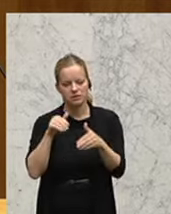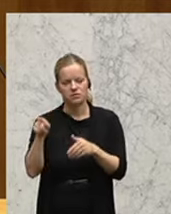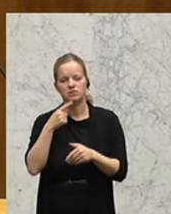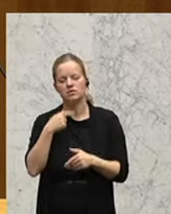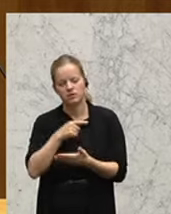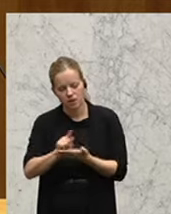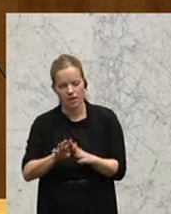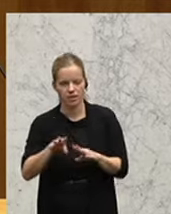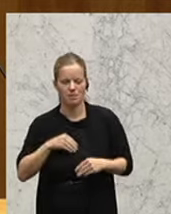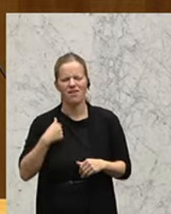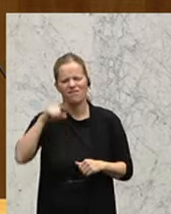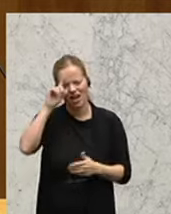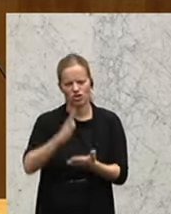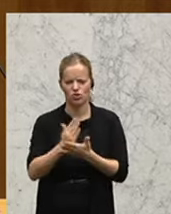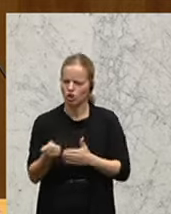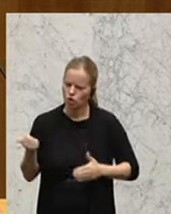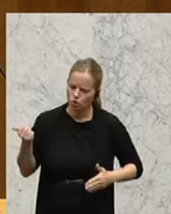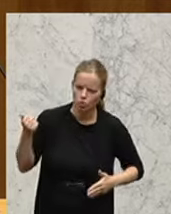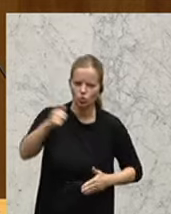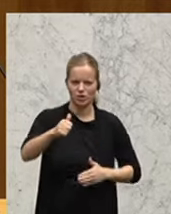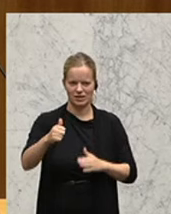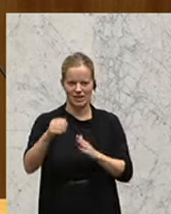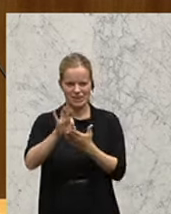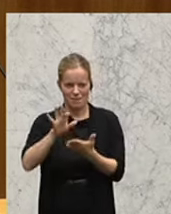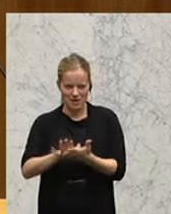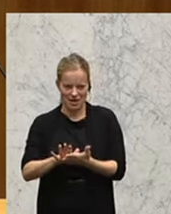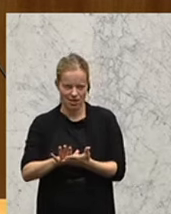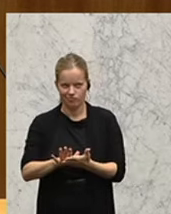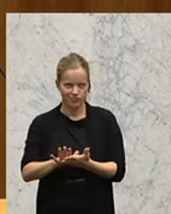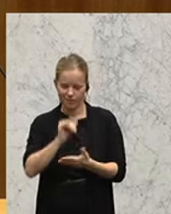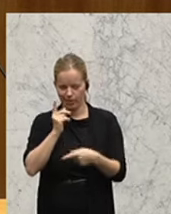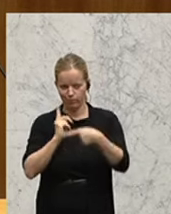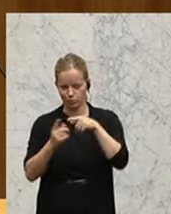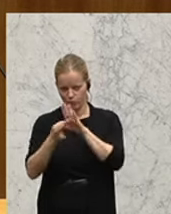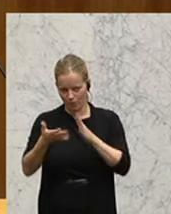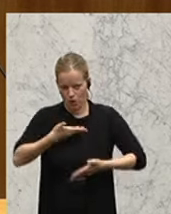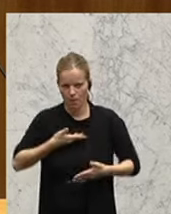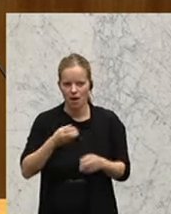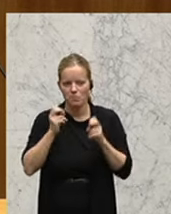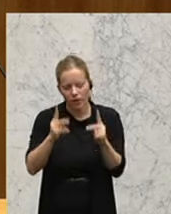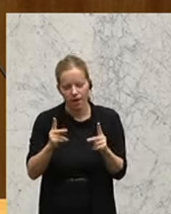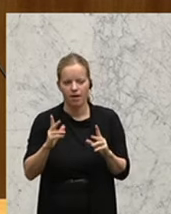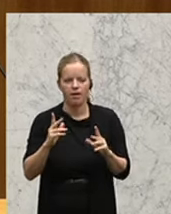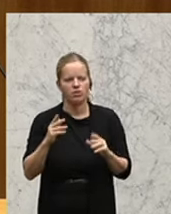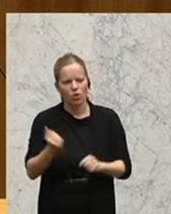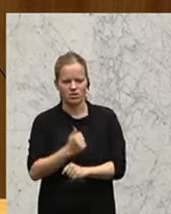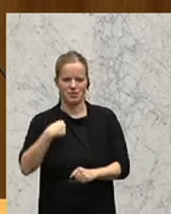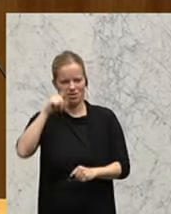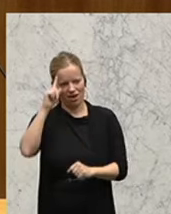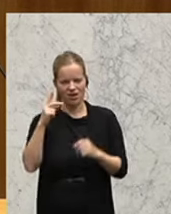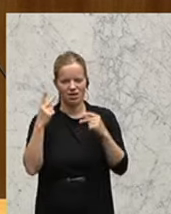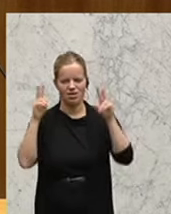wenn man Ihnen solche Zusatztermine verschafft. Dennoch halte ich das Thema für ein wichtiges und sehe mich darin